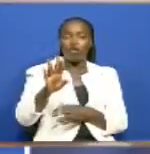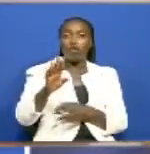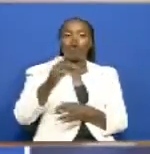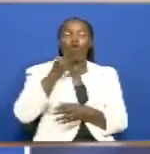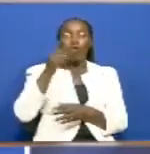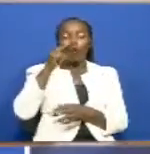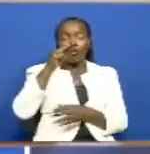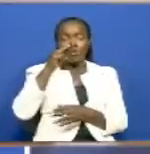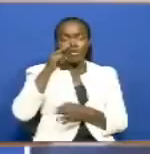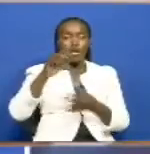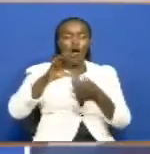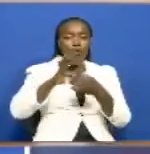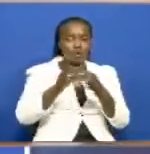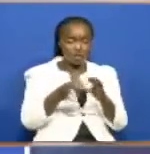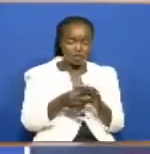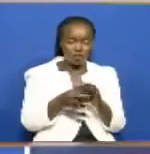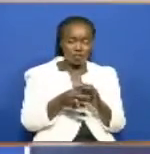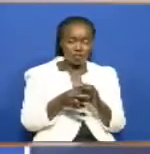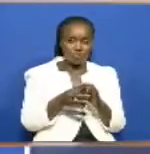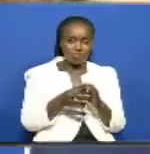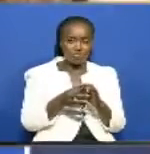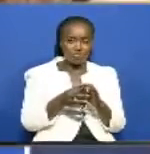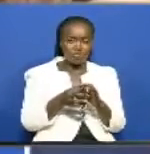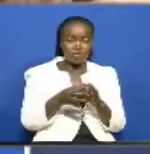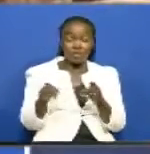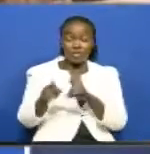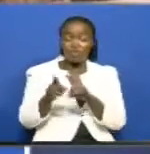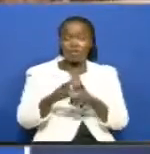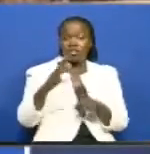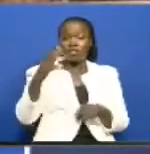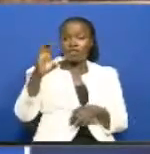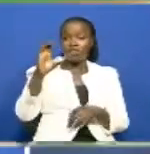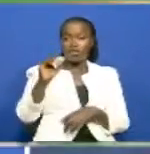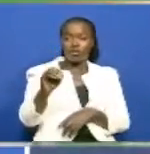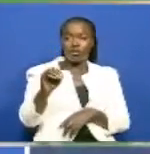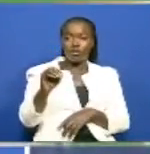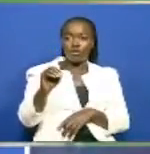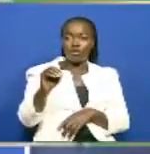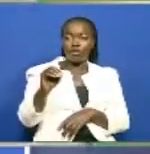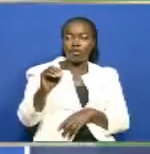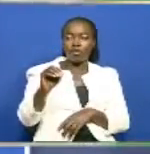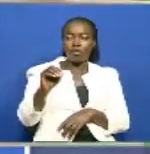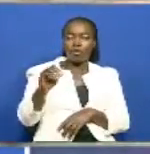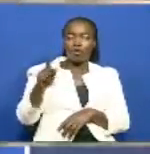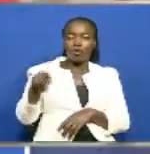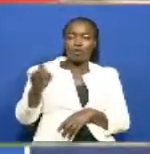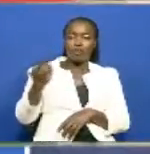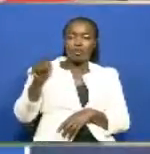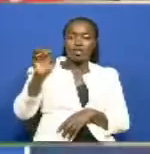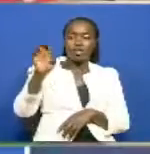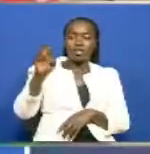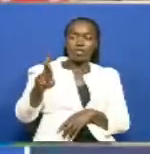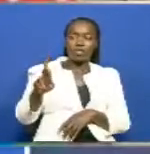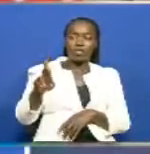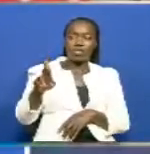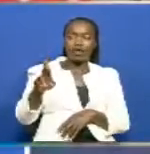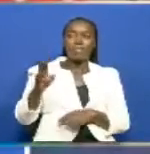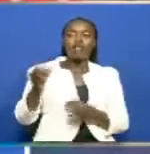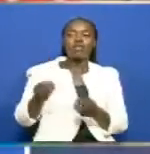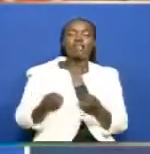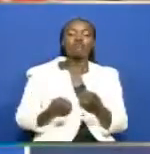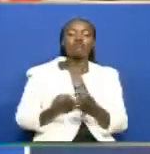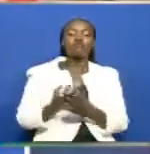1,034,238 akipata huduma hiyo. Kulingana na mkurugenzi mkuu wa kampuni ya Safaricom Peter Ndegwa, ubunifu umechangia ukuaji wa kampuni